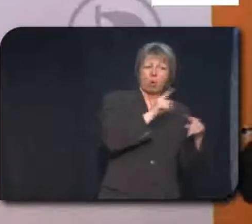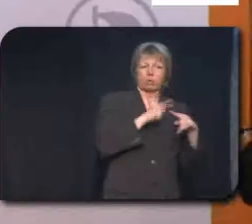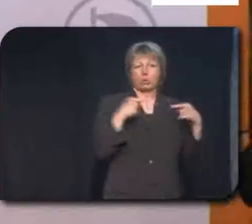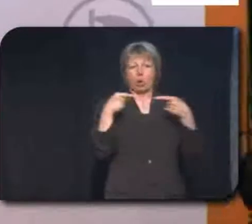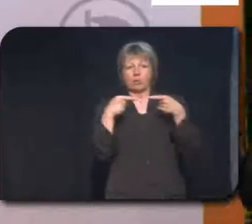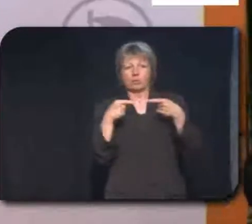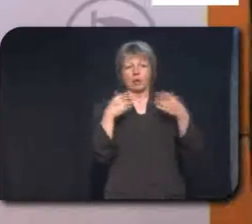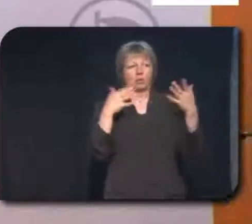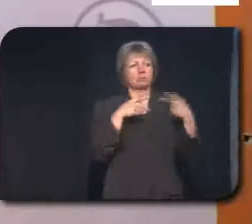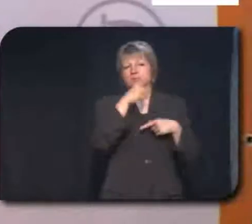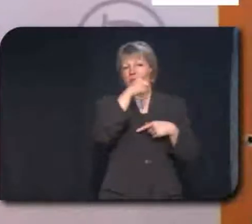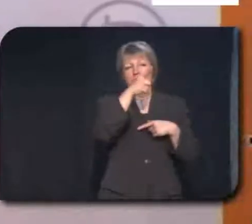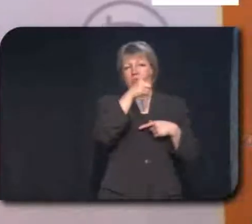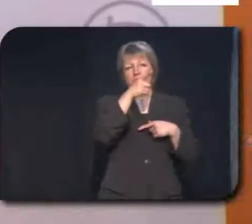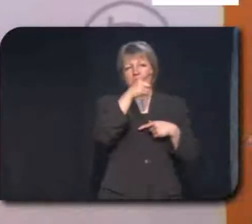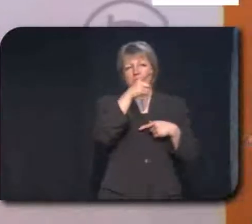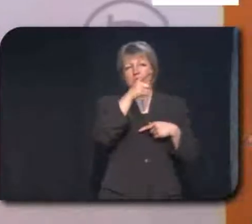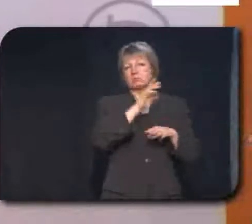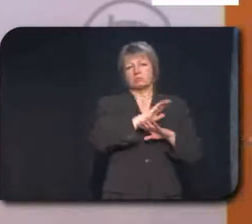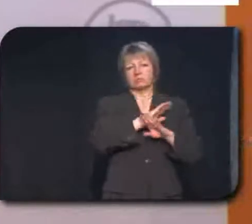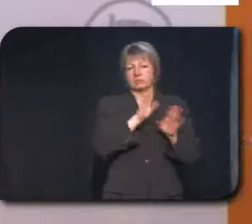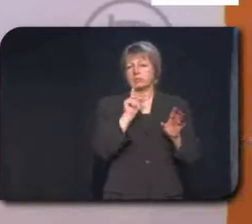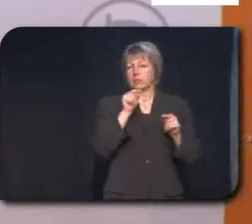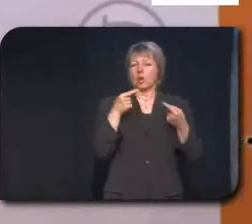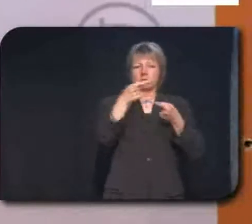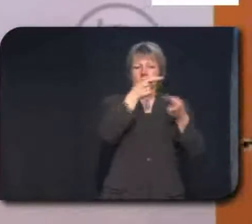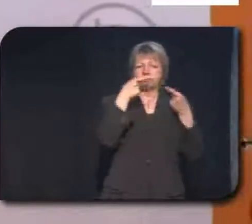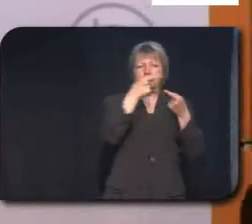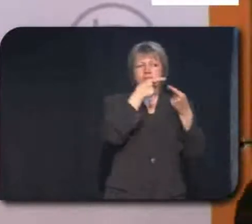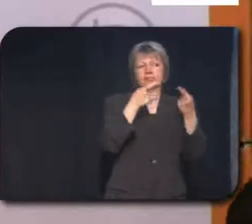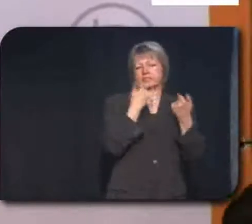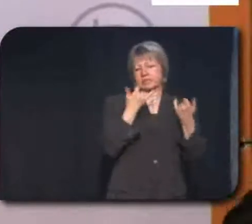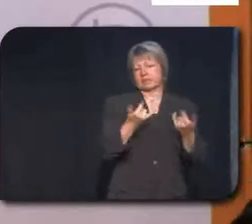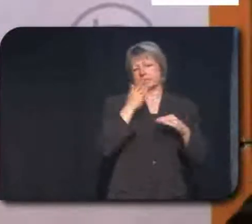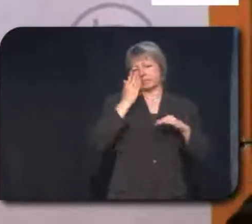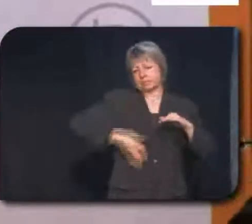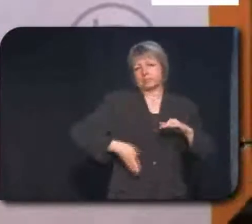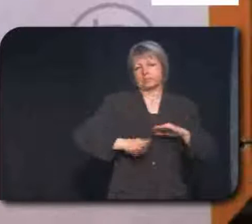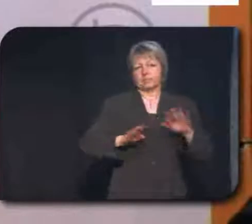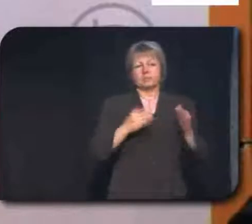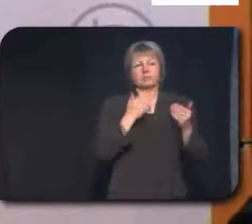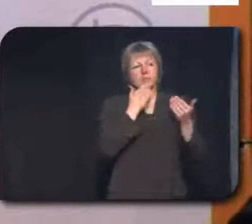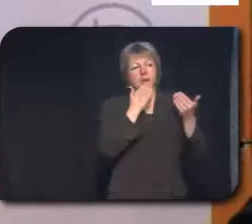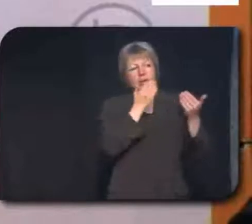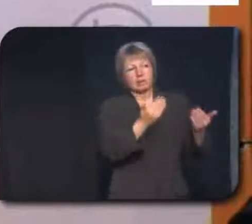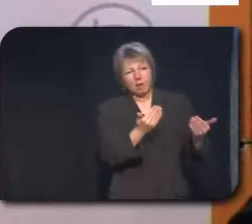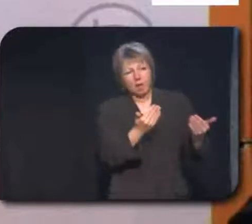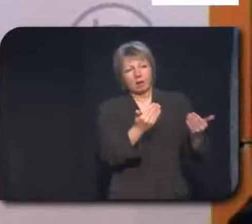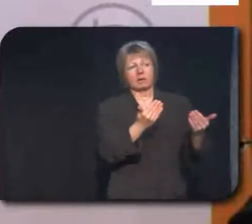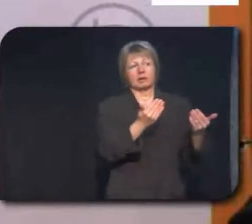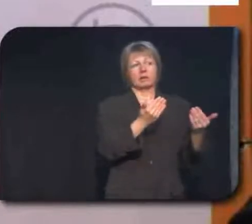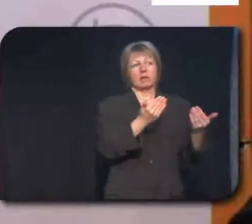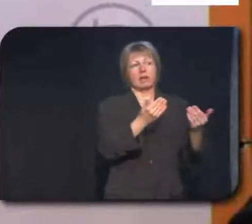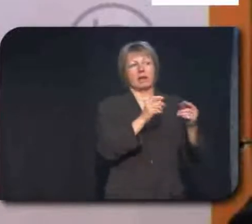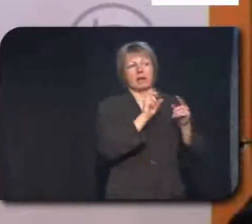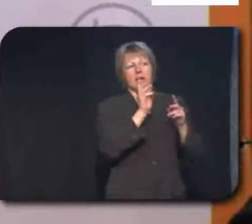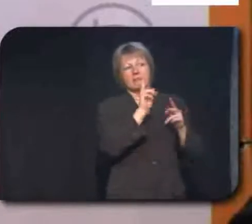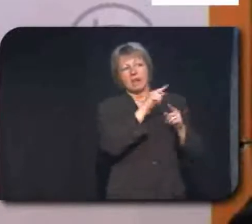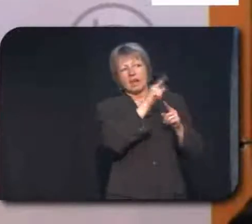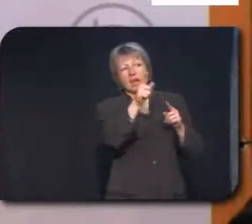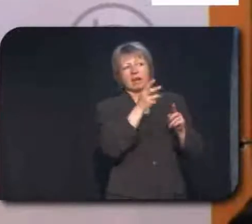das ist eine eindeutige lilane Mehrheit die Debatte wird nicht vollgeführt danke an die weiteren redebeitragsstelle